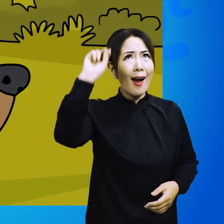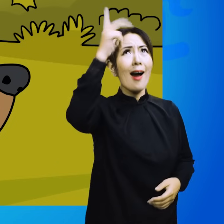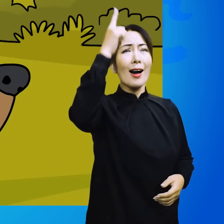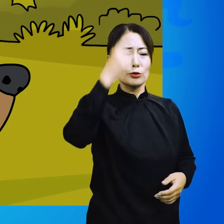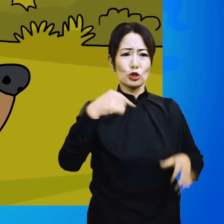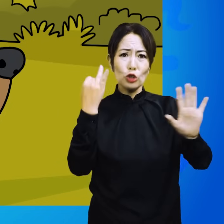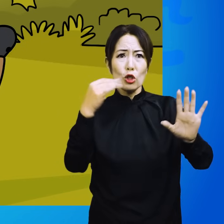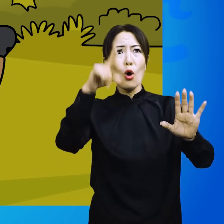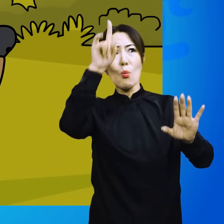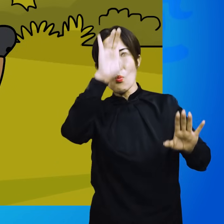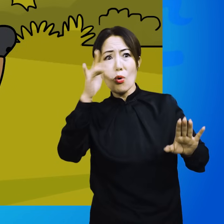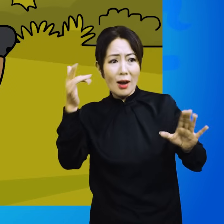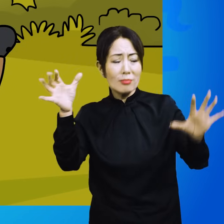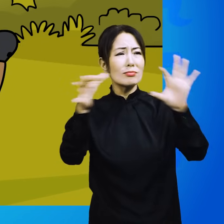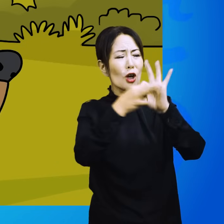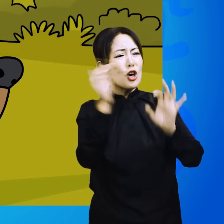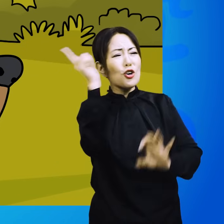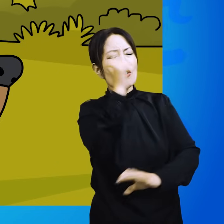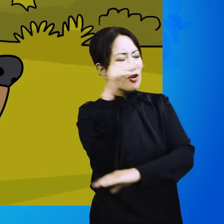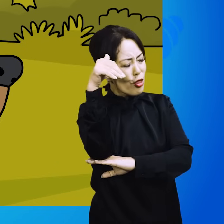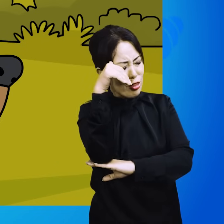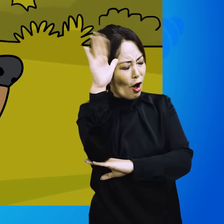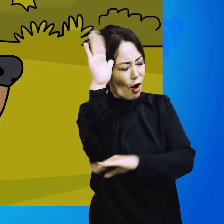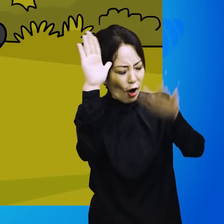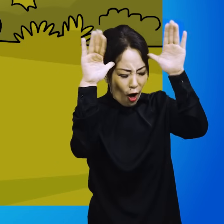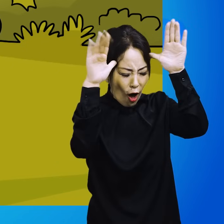дээр гарсан хөөрхөн нохой бодогдотох юм.